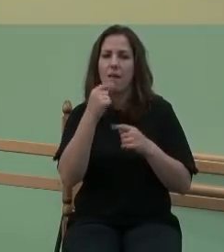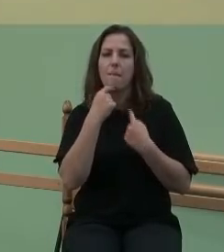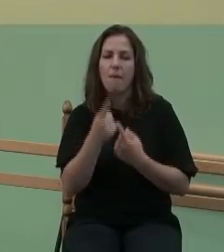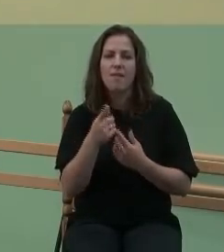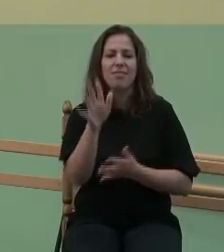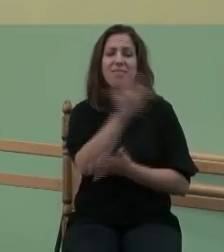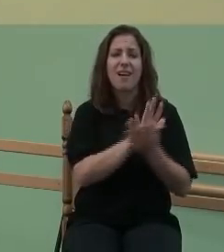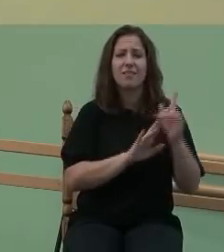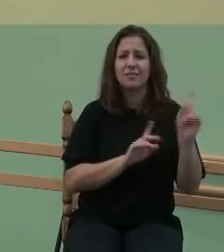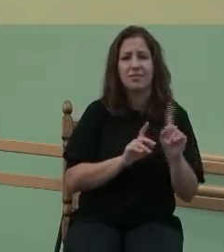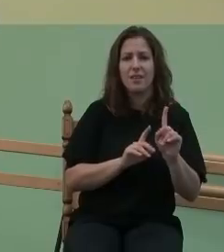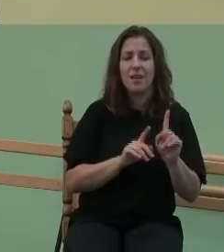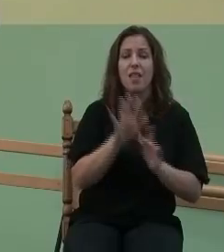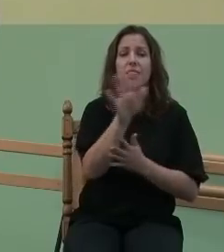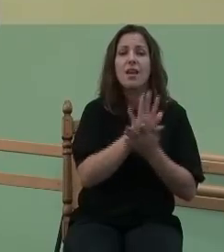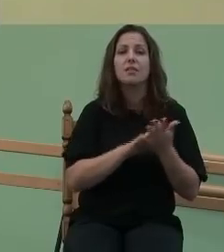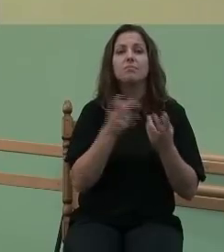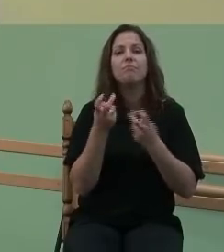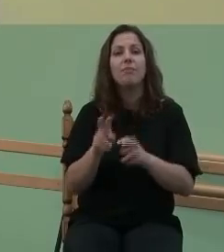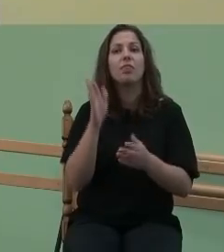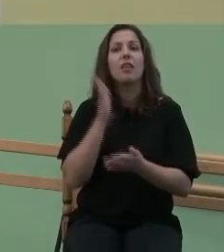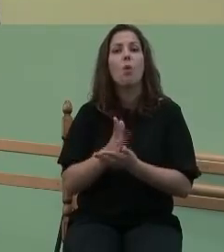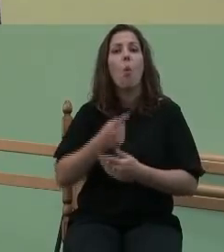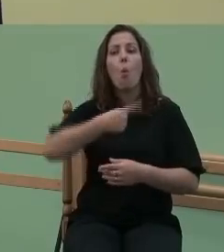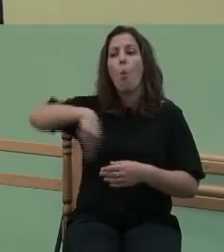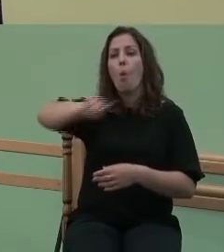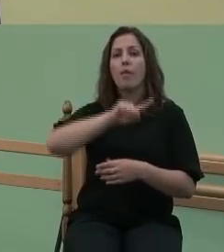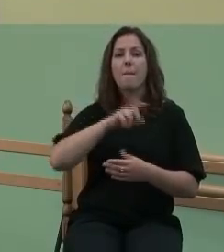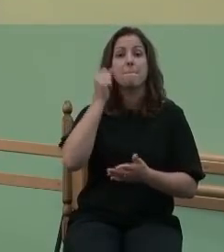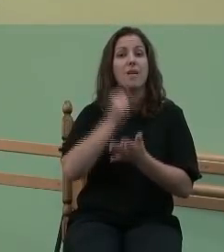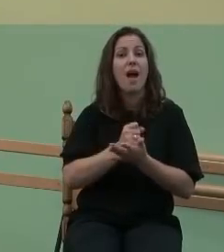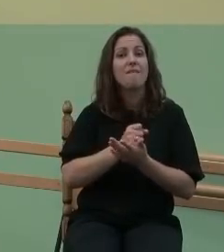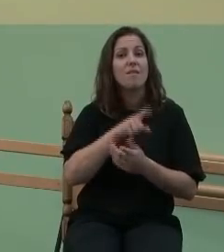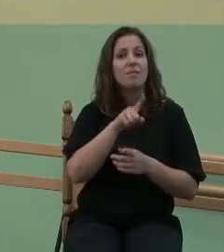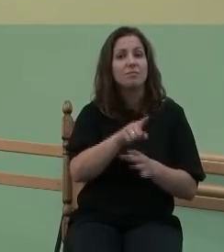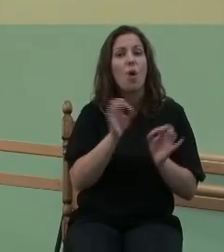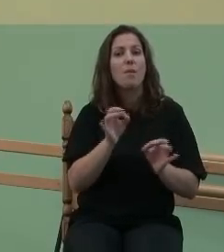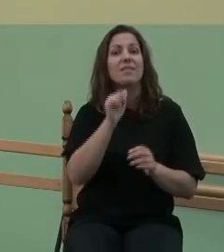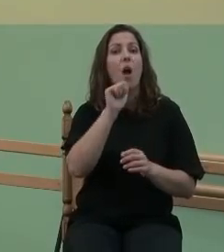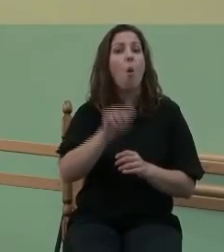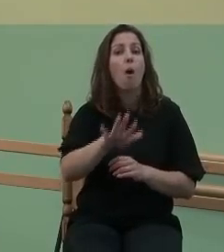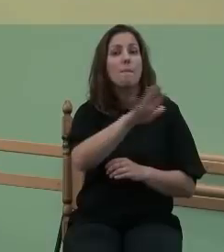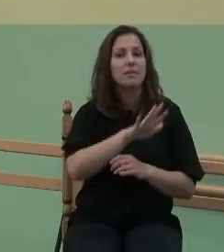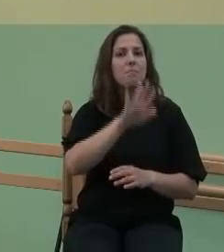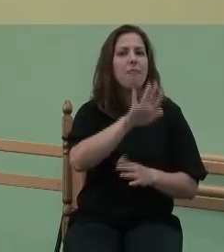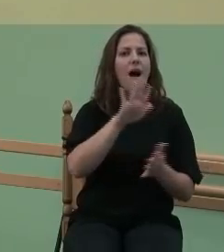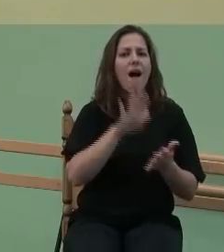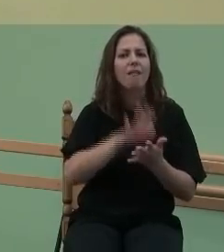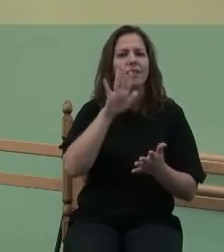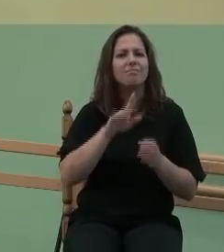tekst, ale prawo to nie tekst, który powstaje tylko u nas, bo prawo obecnie, to europejskie, ma